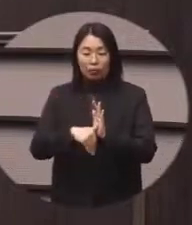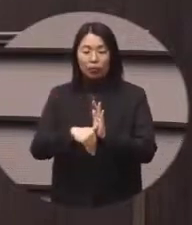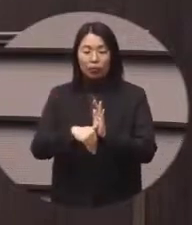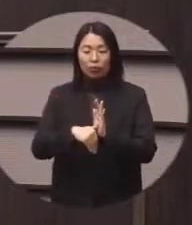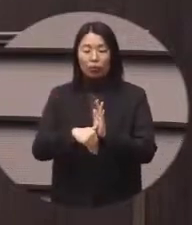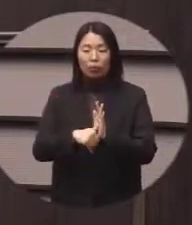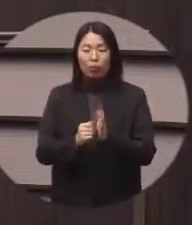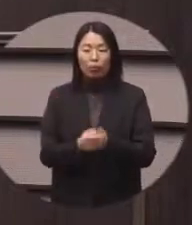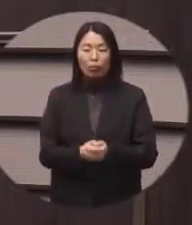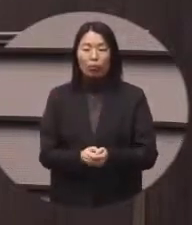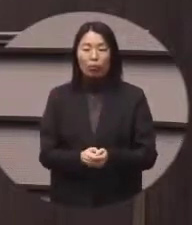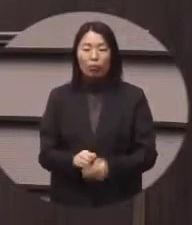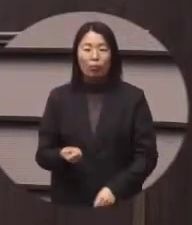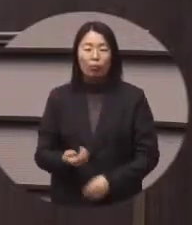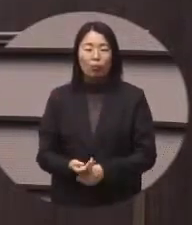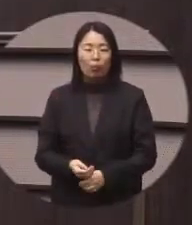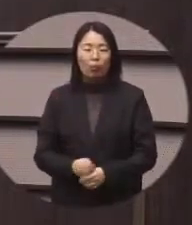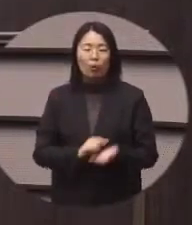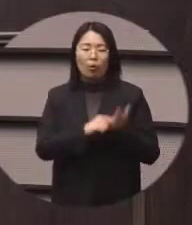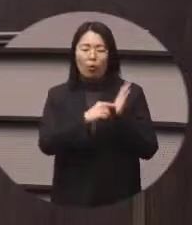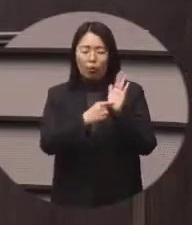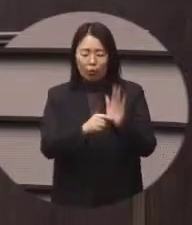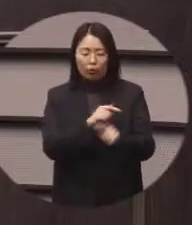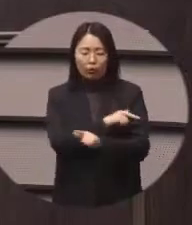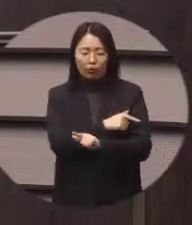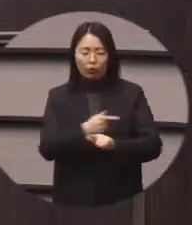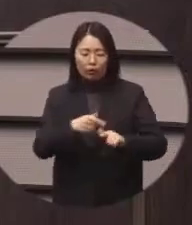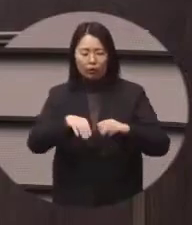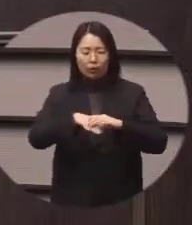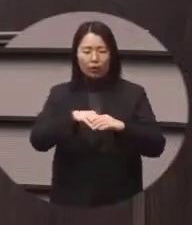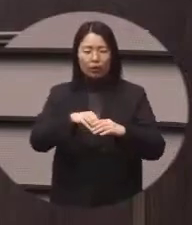과제의 차질 없는 추진을 위해 부족한 재원에 대하여